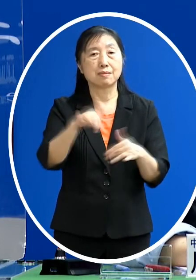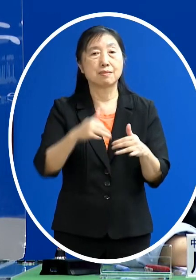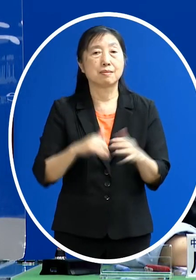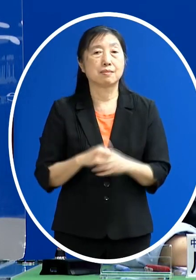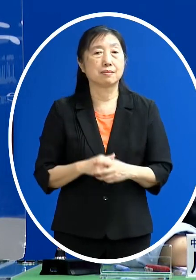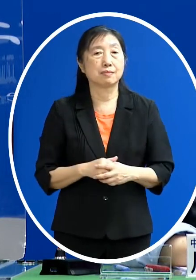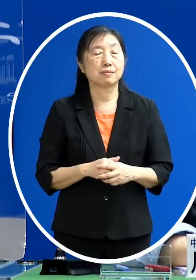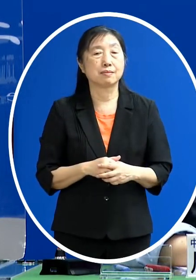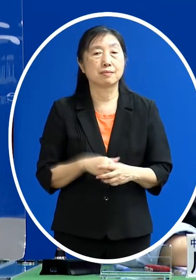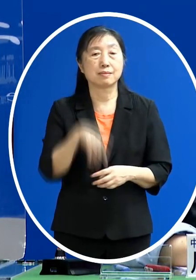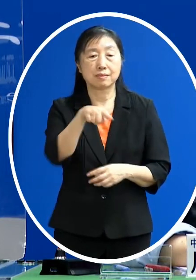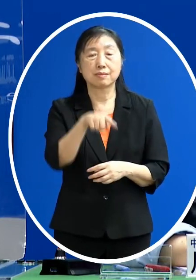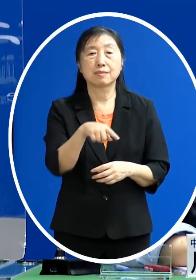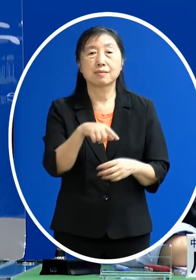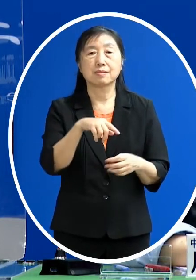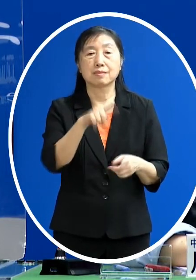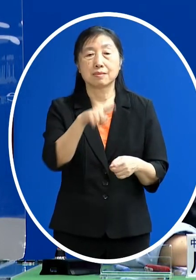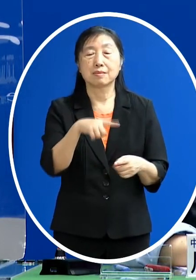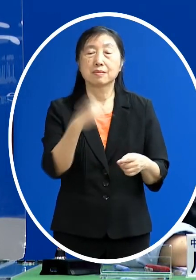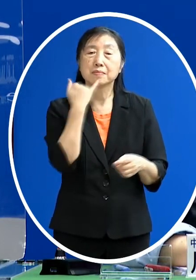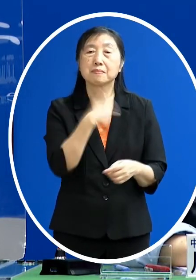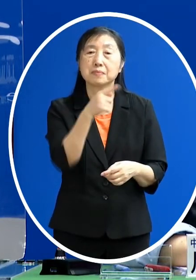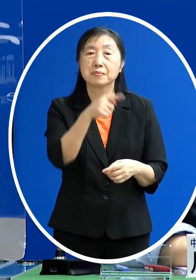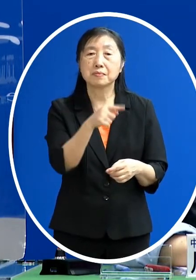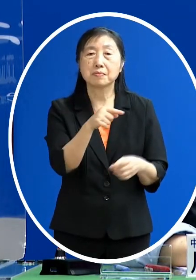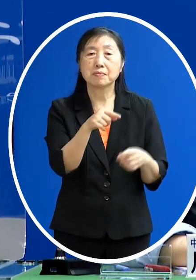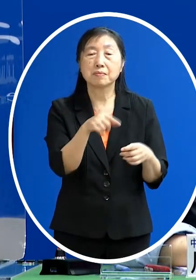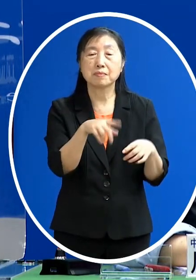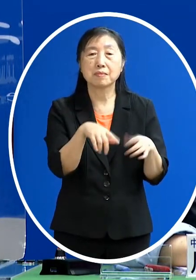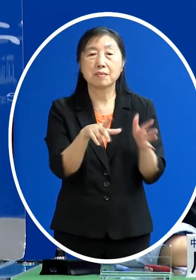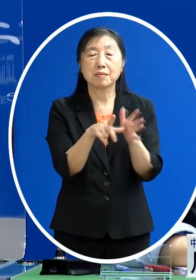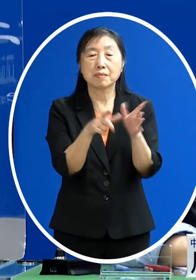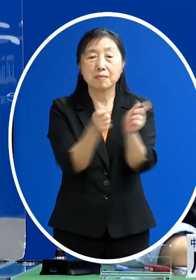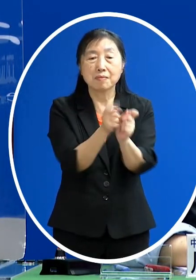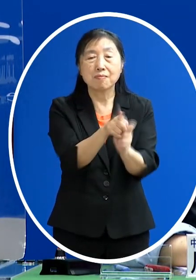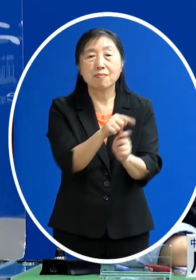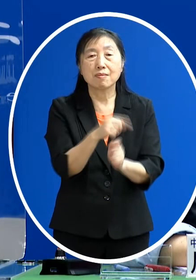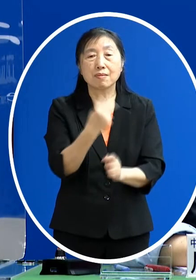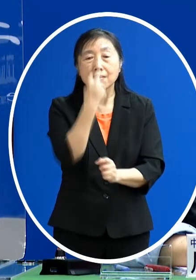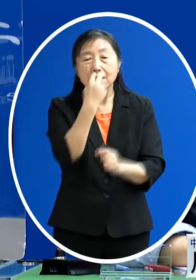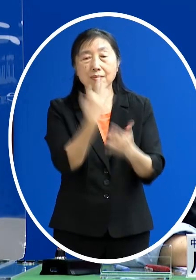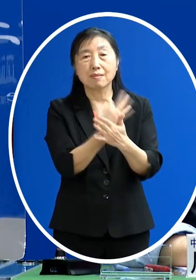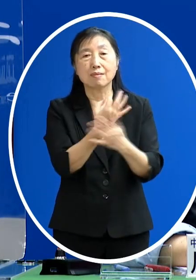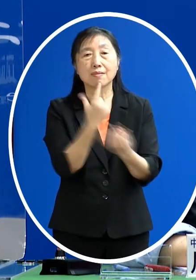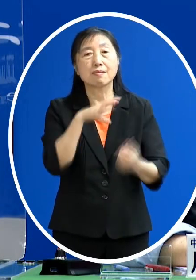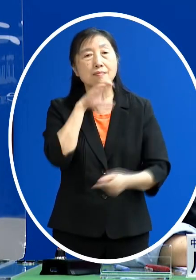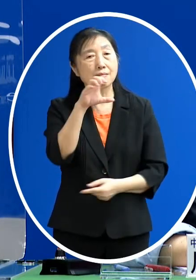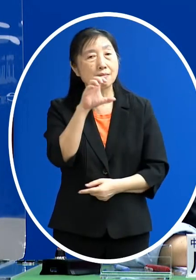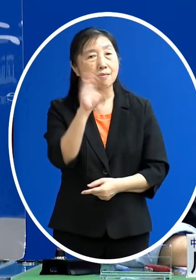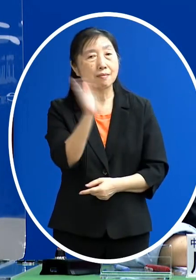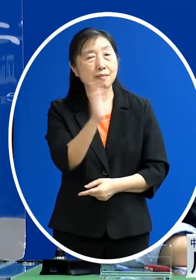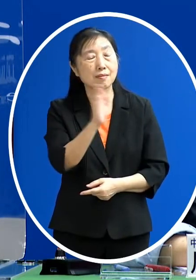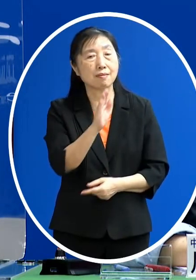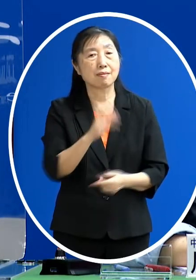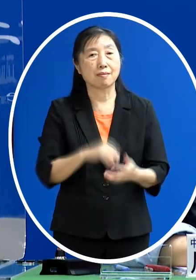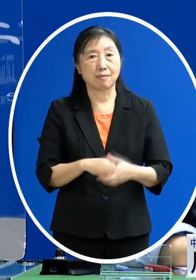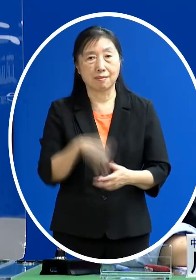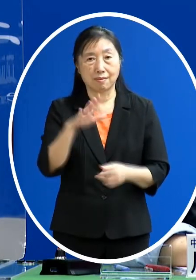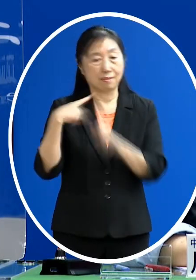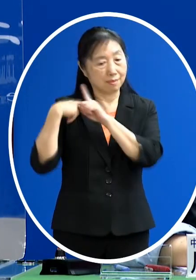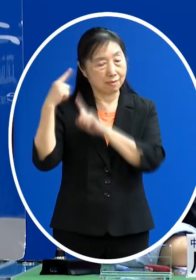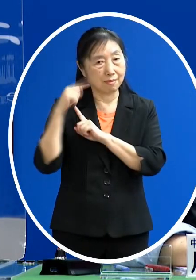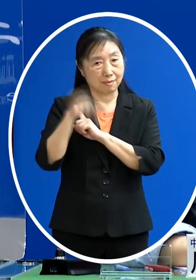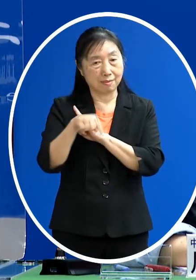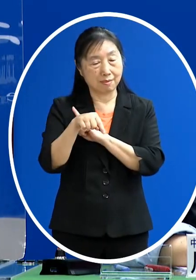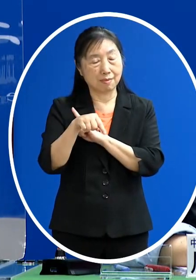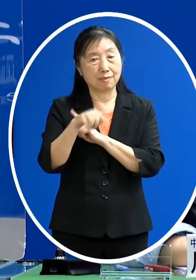能那个一时的哈，这个氧气较低的一个状况，其中这个90多岁哈的这一位有高血